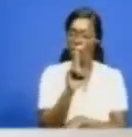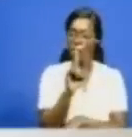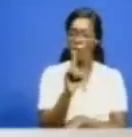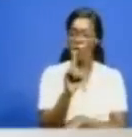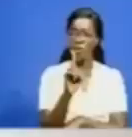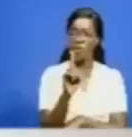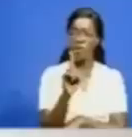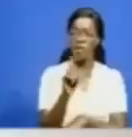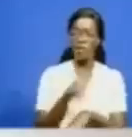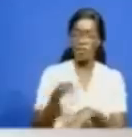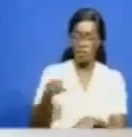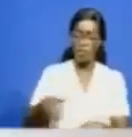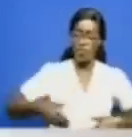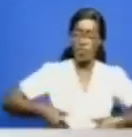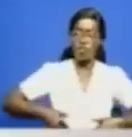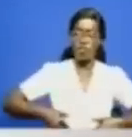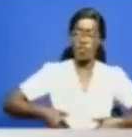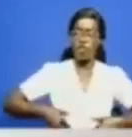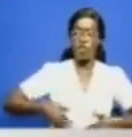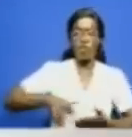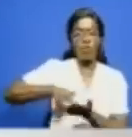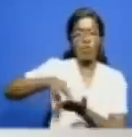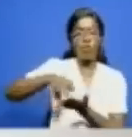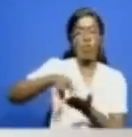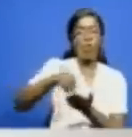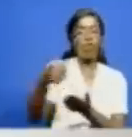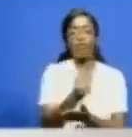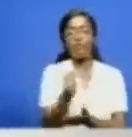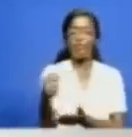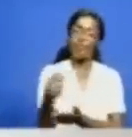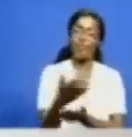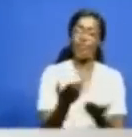wakati tulikuwa vijana, tulikuwa tunatembea tembea huko na huku,